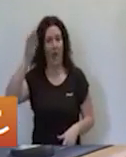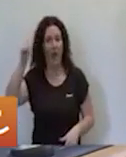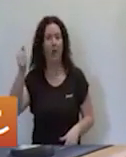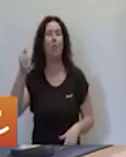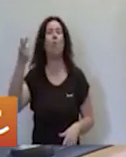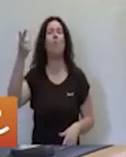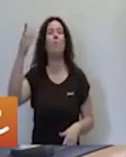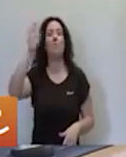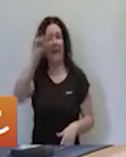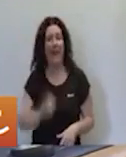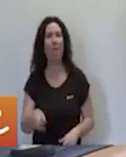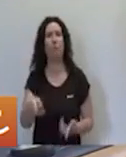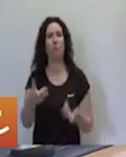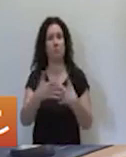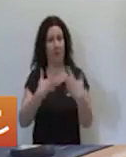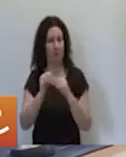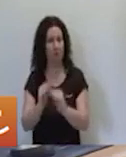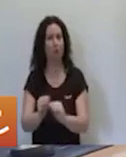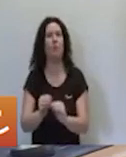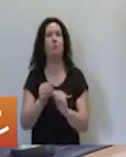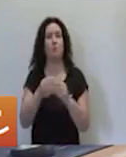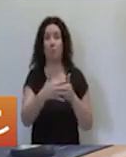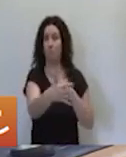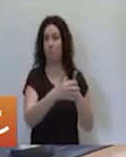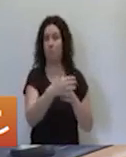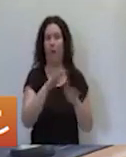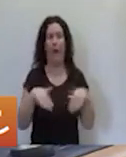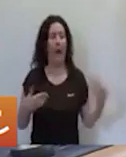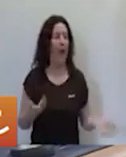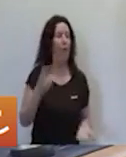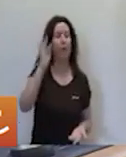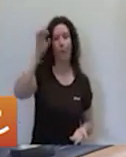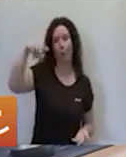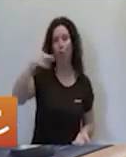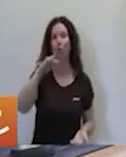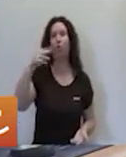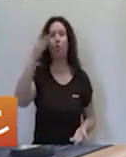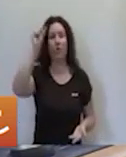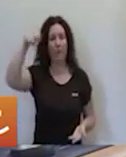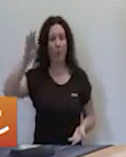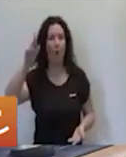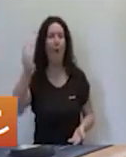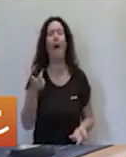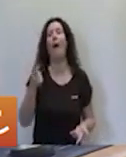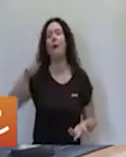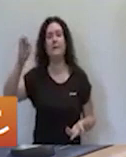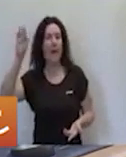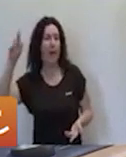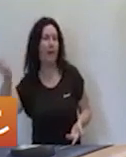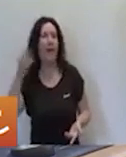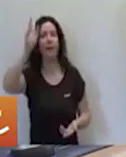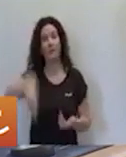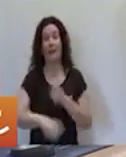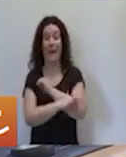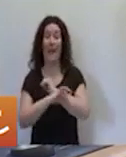és la llista que està en el sumari, i res, apareix al costat de Fondemora, de Jorge Beiber, de David Serra, veritat? I que va rebre concretament uns gemelos